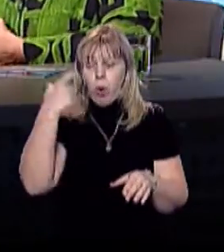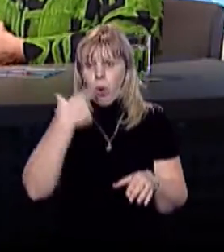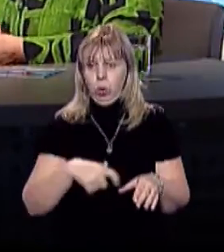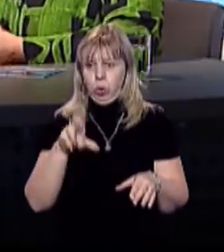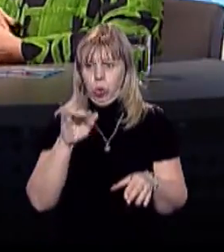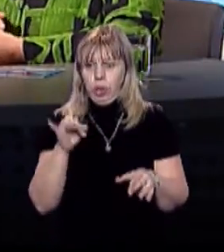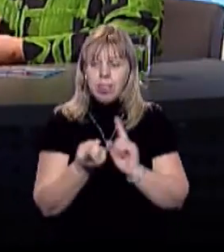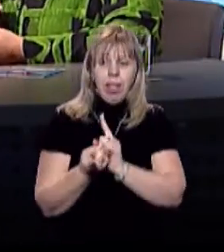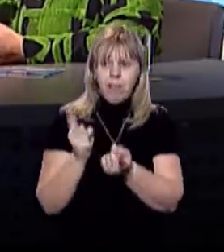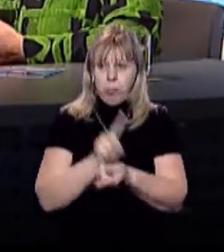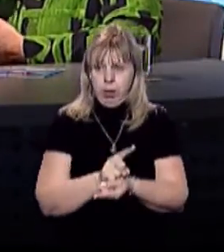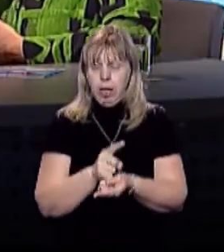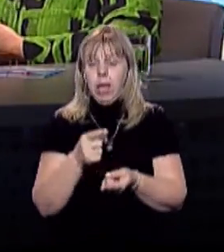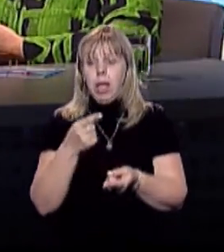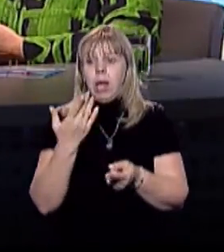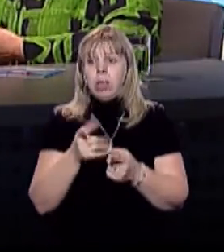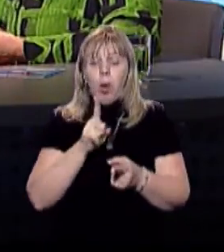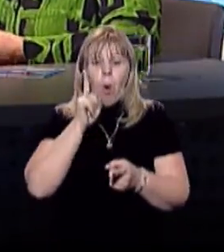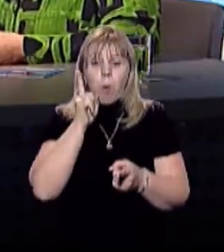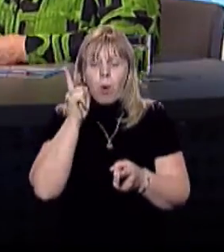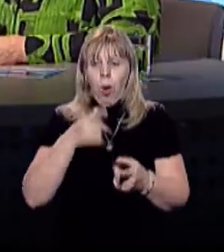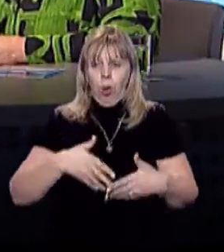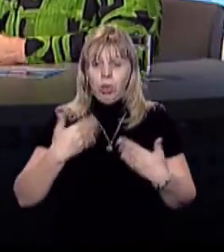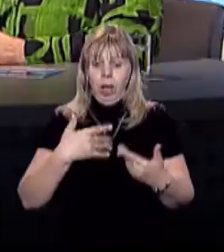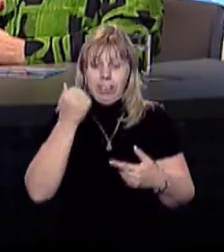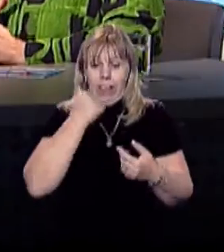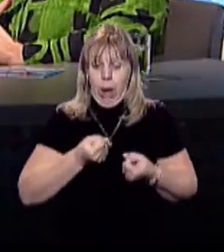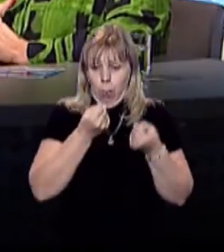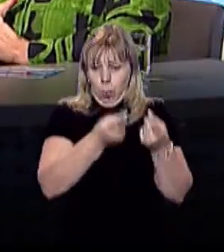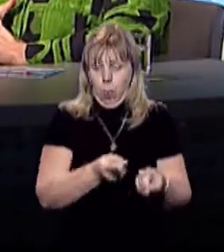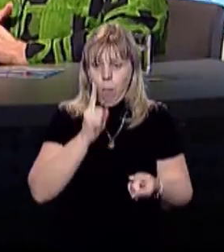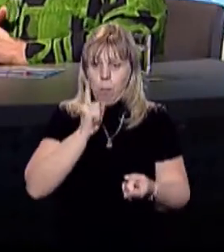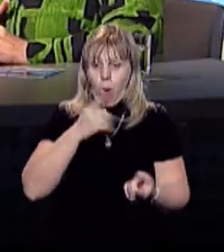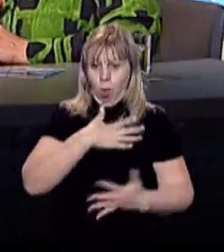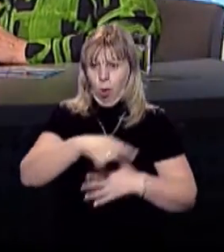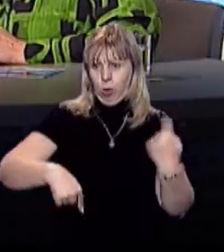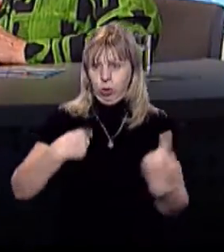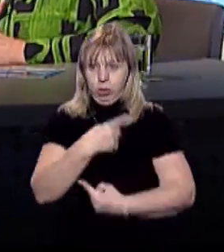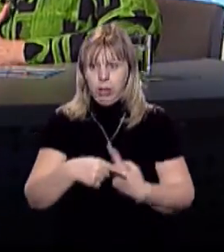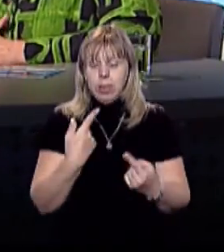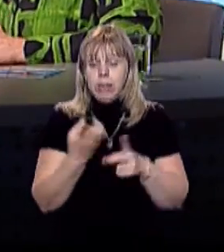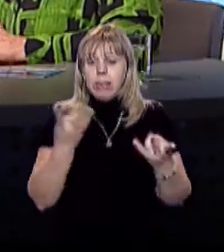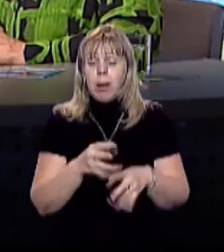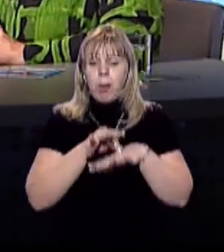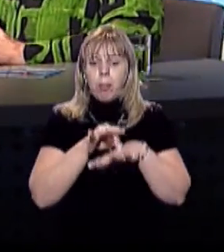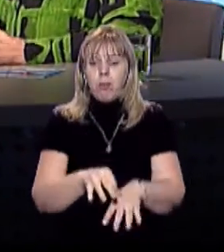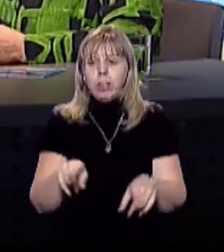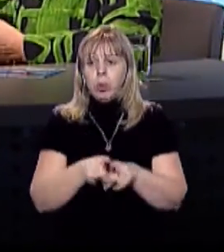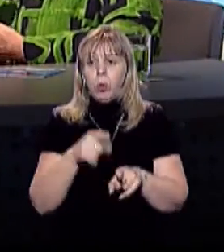а навпаки, іде навіть омолодження організму. Це потрібно проводити цю